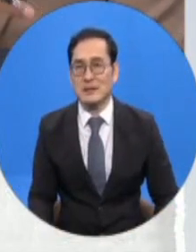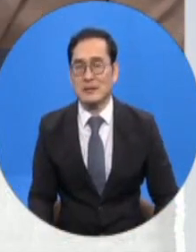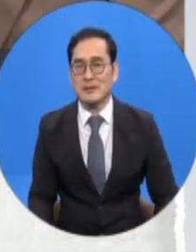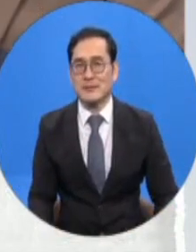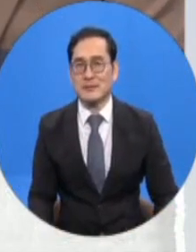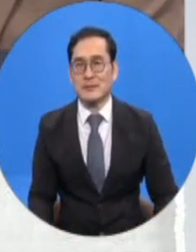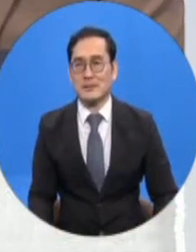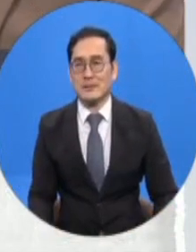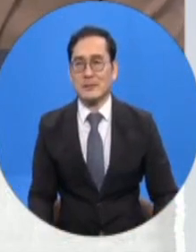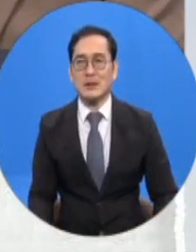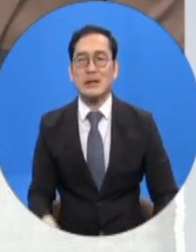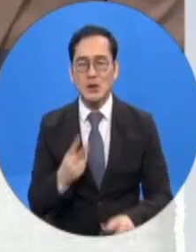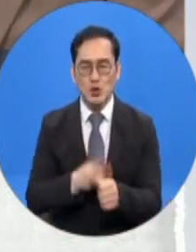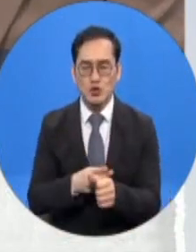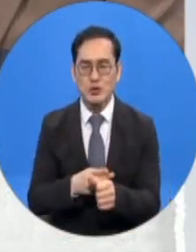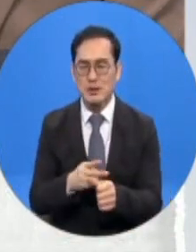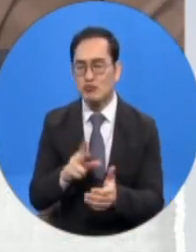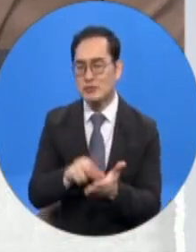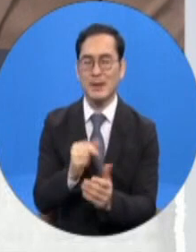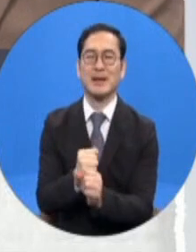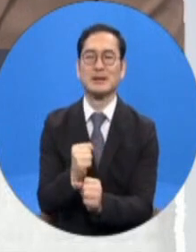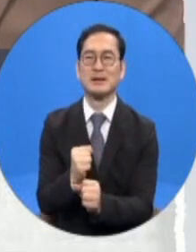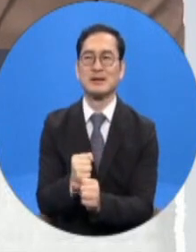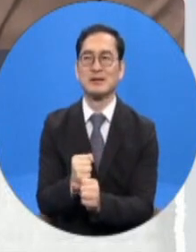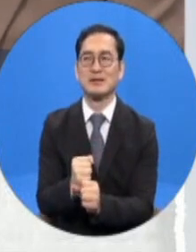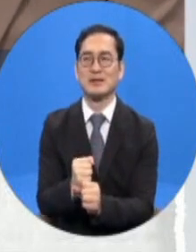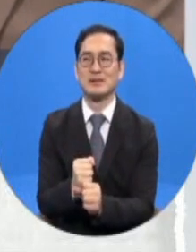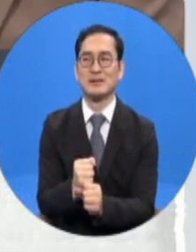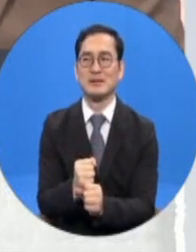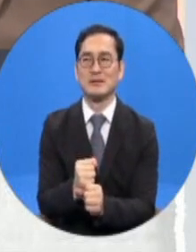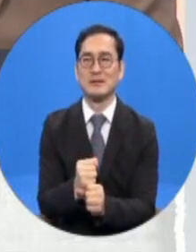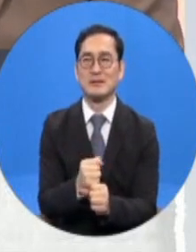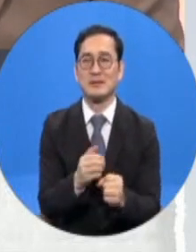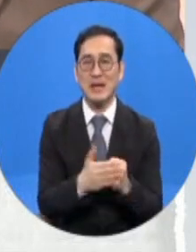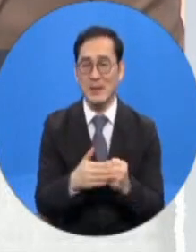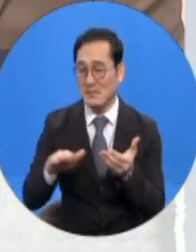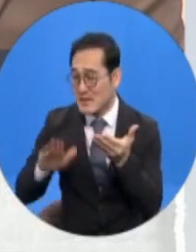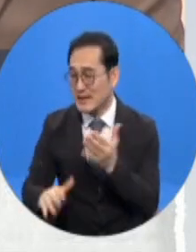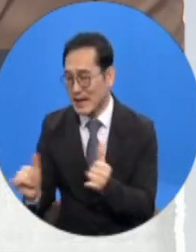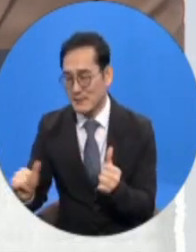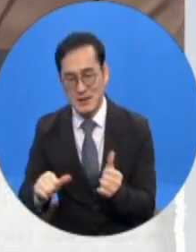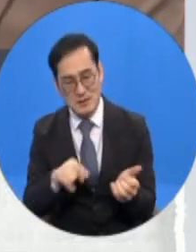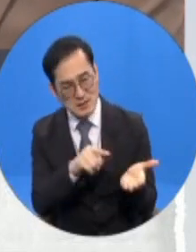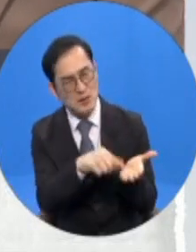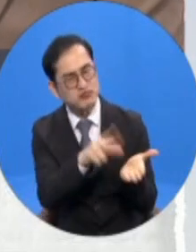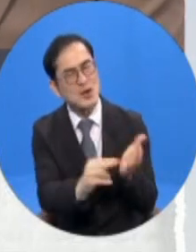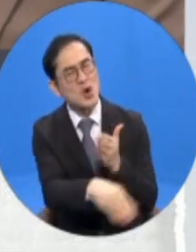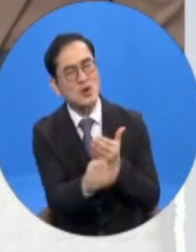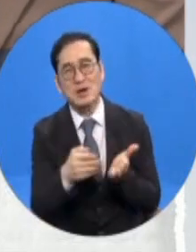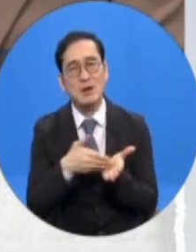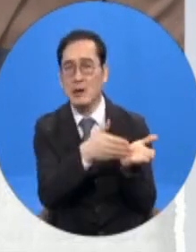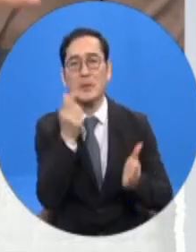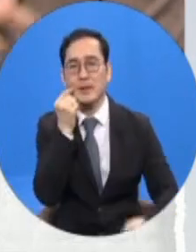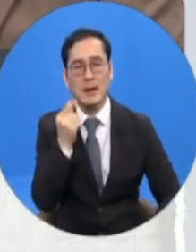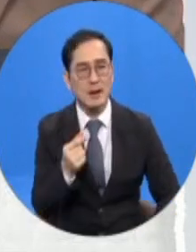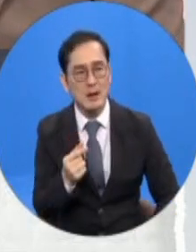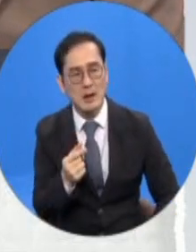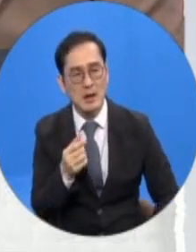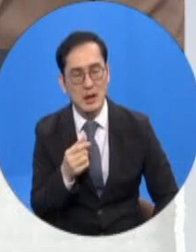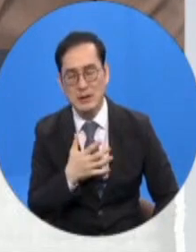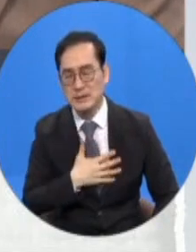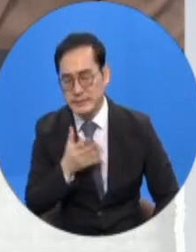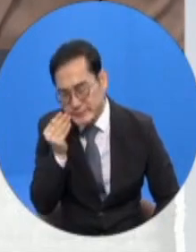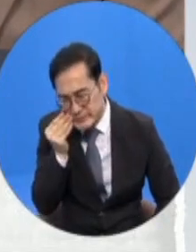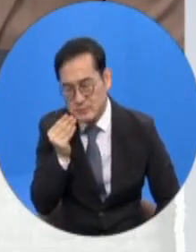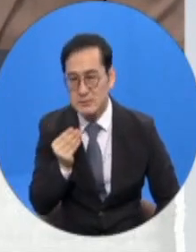교수들이 출제 하니까 뭐 교사들은 뭐 항일 못 한다든지 반론을 피지 못한다 이런 문제가 없는지 그 시스템을 정보 해야